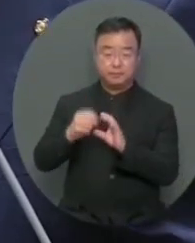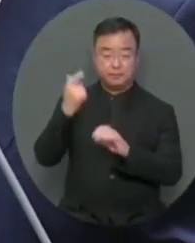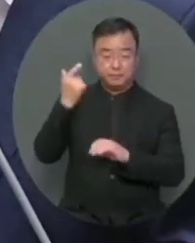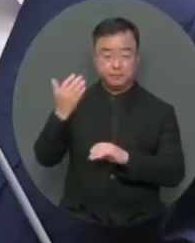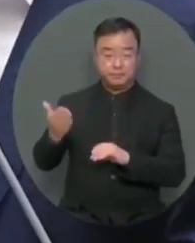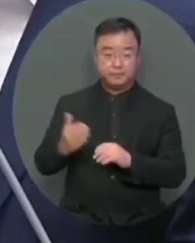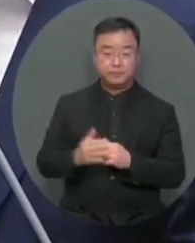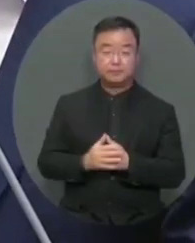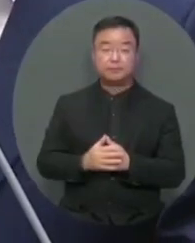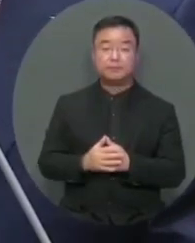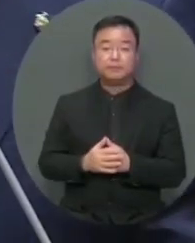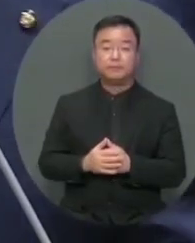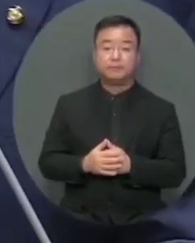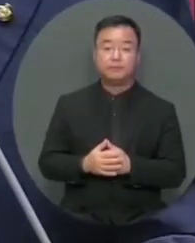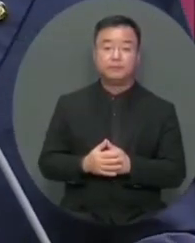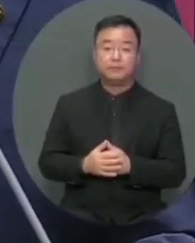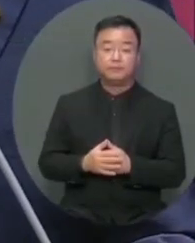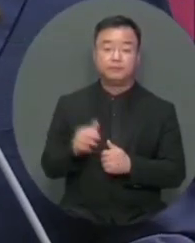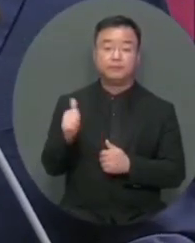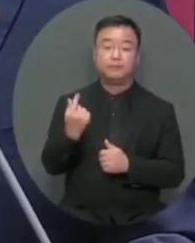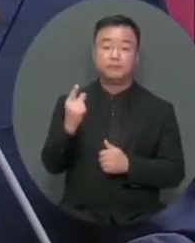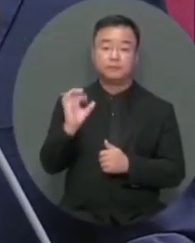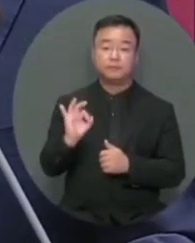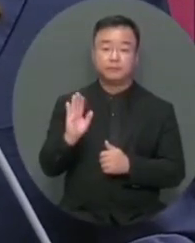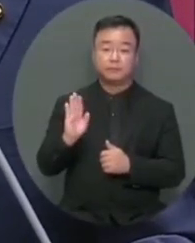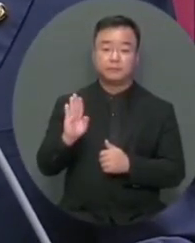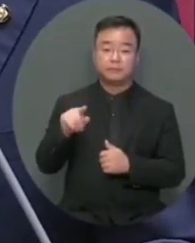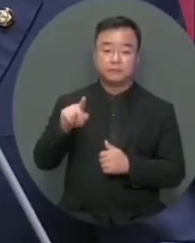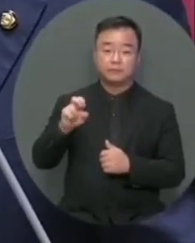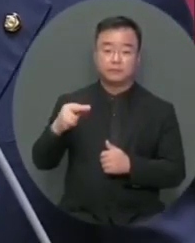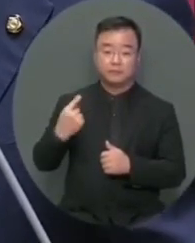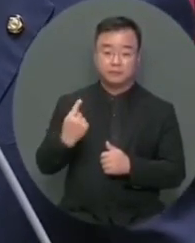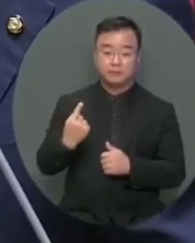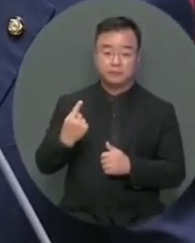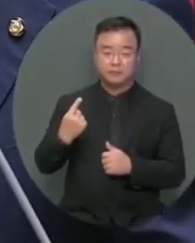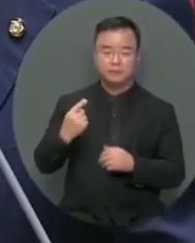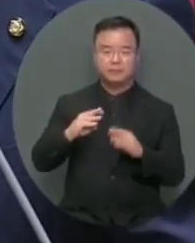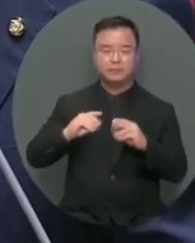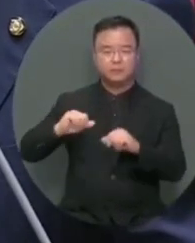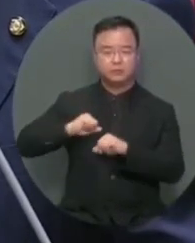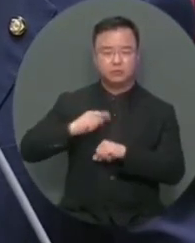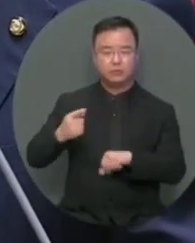질문하겠습니다. 그 홍범도 육사 흉상 이전과 관련해서